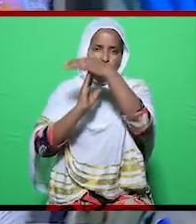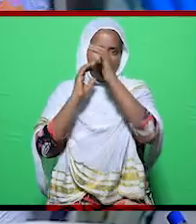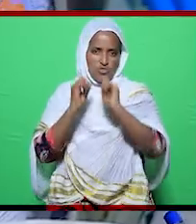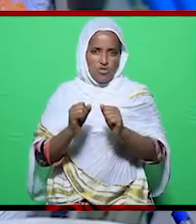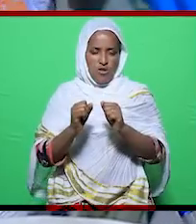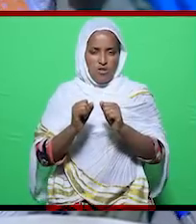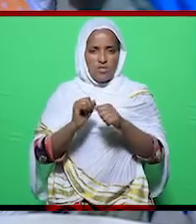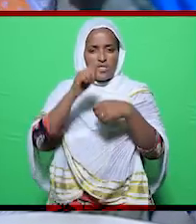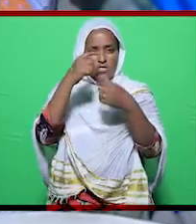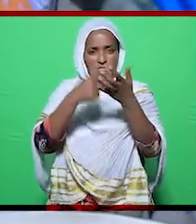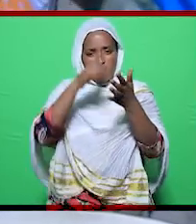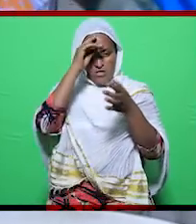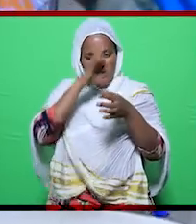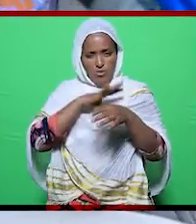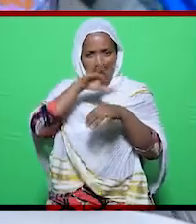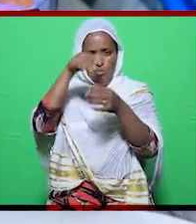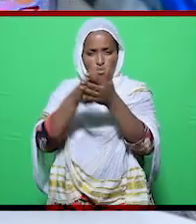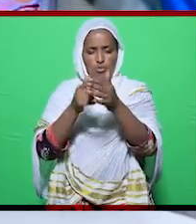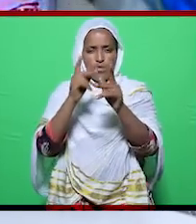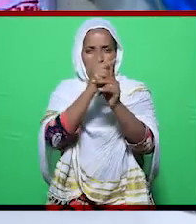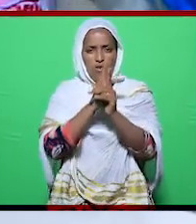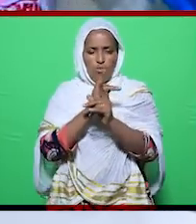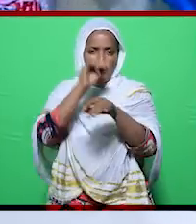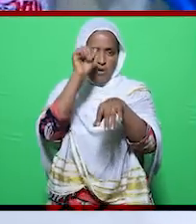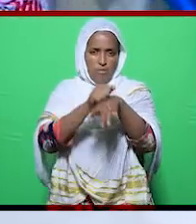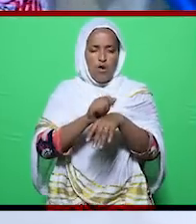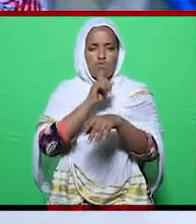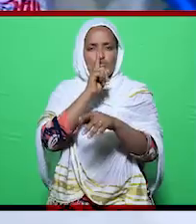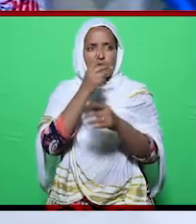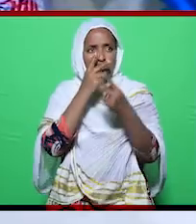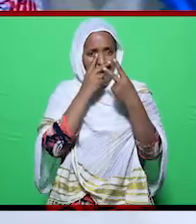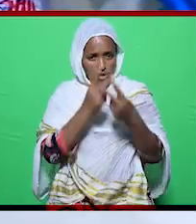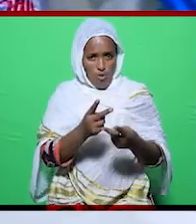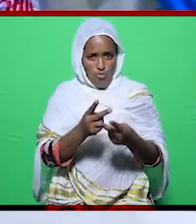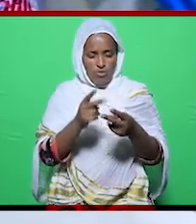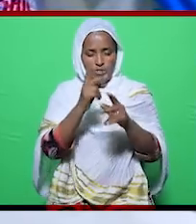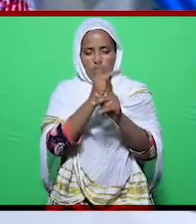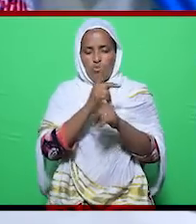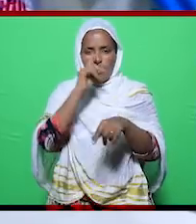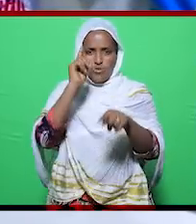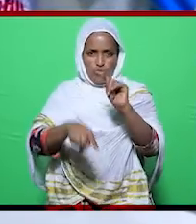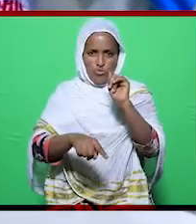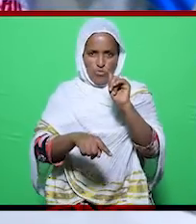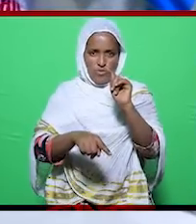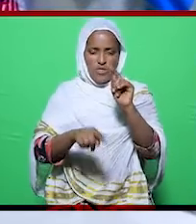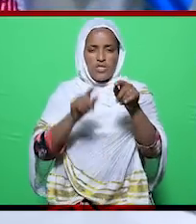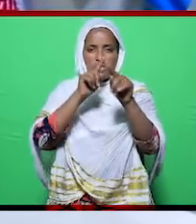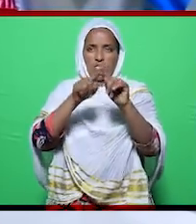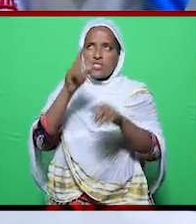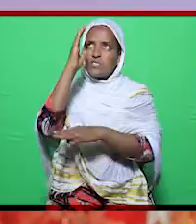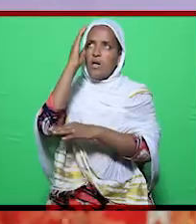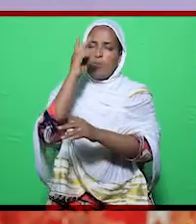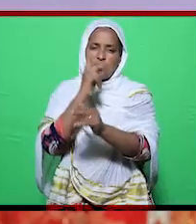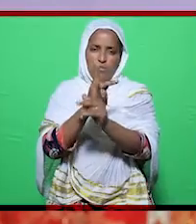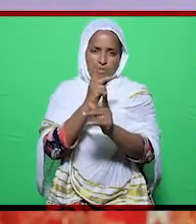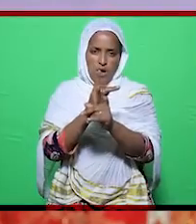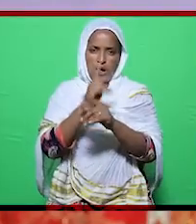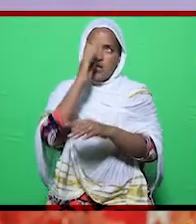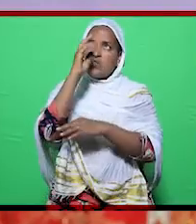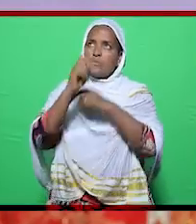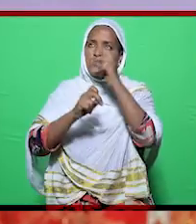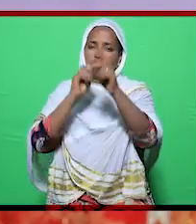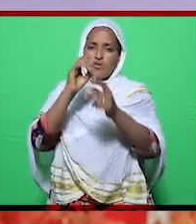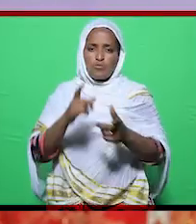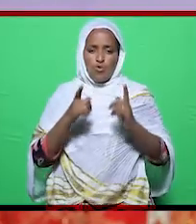ስንዞር ለእንትን የተሰካው እንጨት አይናችን ደርሶ ስንዞር እንቆማለን እና ሰው ይሄን ሁሉ ተጠንቅቆ አይችልው